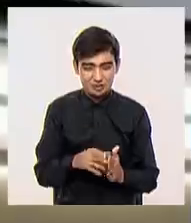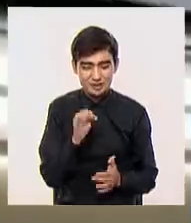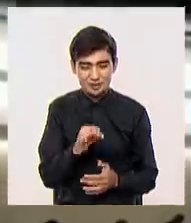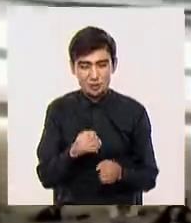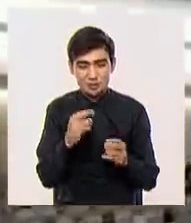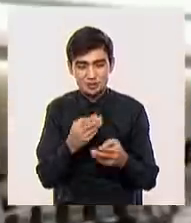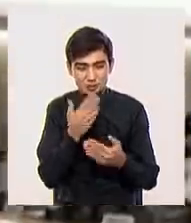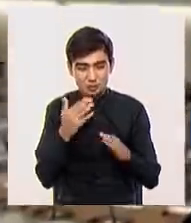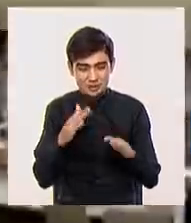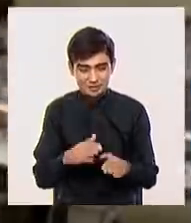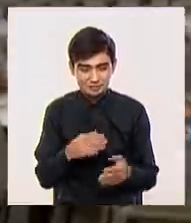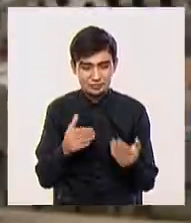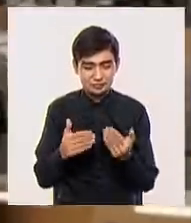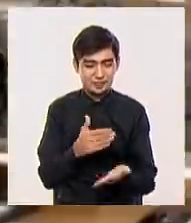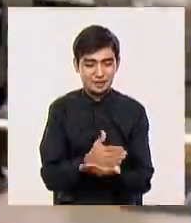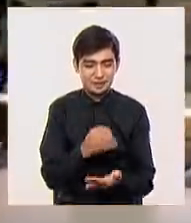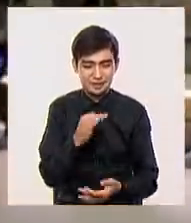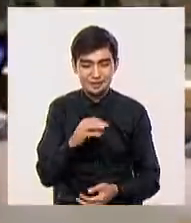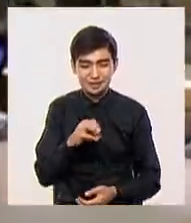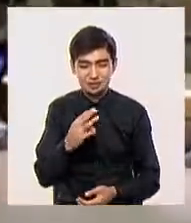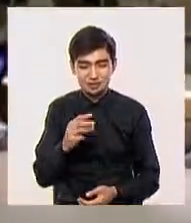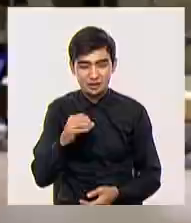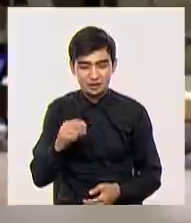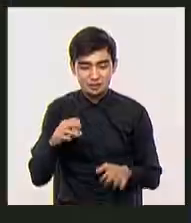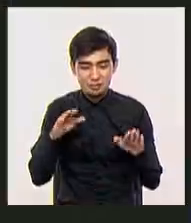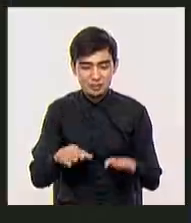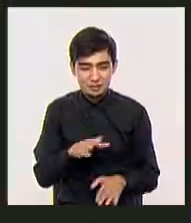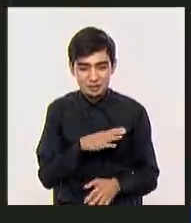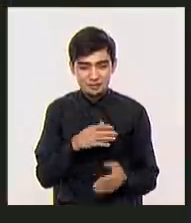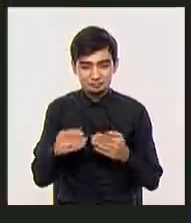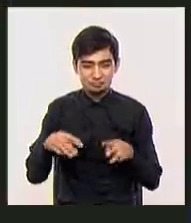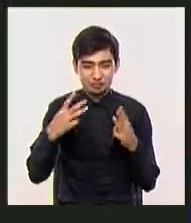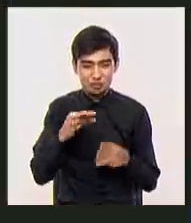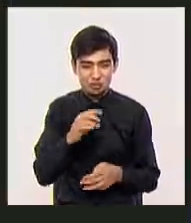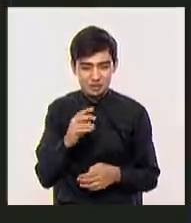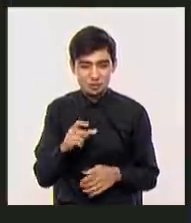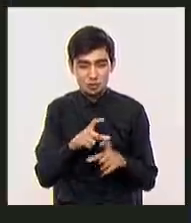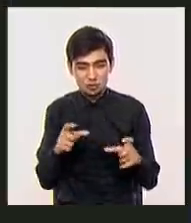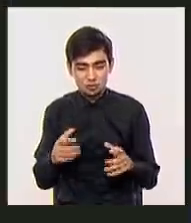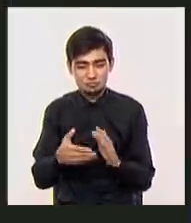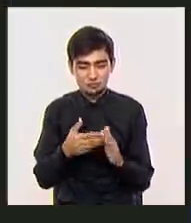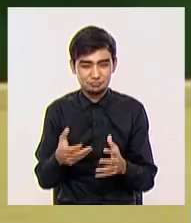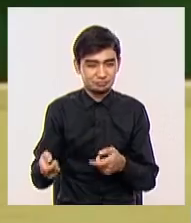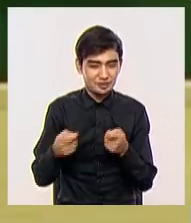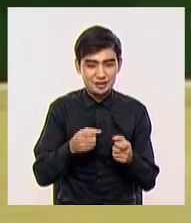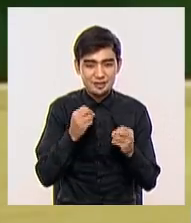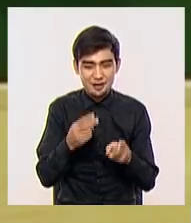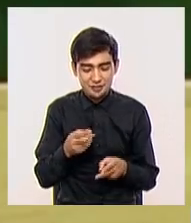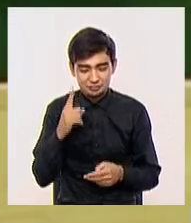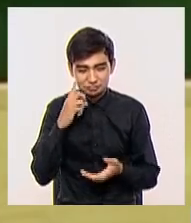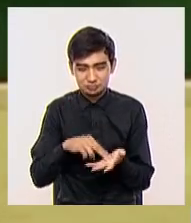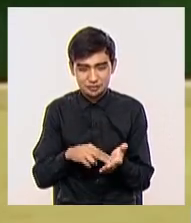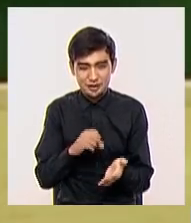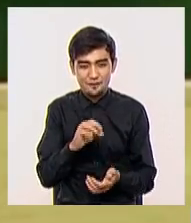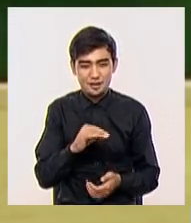қауіпсіздік ұйымымен кеңесіп отыр. Бүгін Ташкентте өткен онлайн жиында тараптар азаматтарды қалай эвакуациялайтындарын, Ауғанстанда